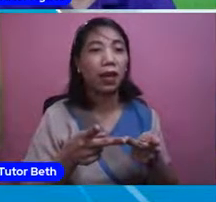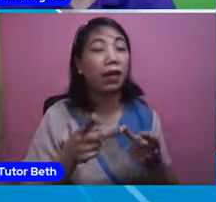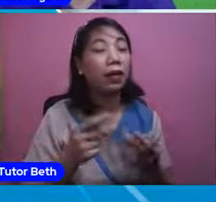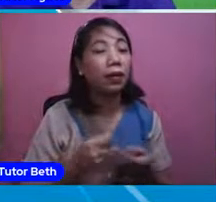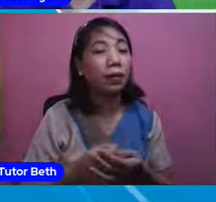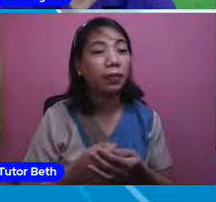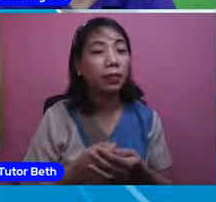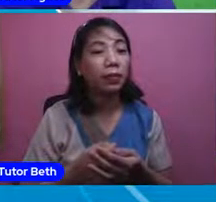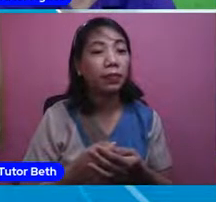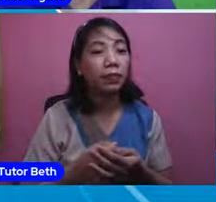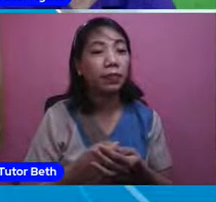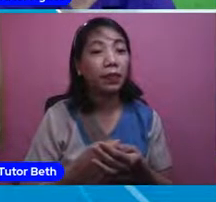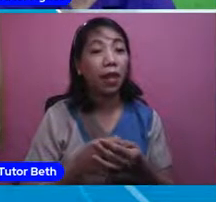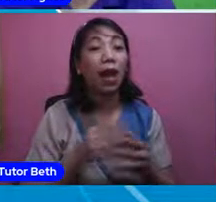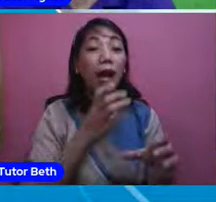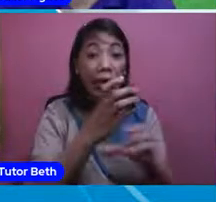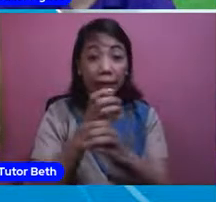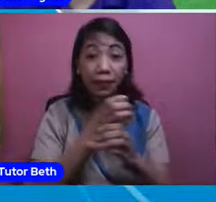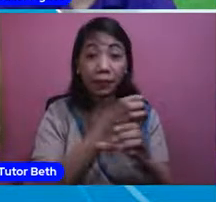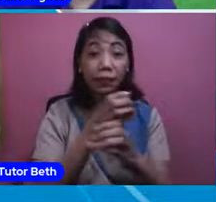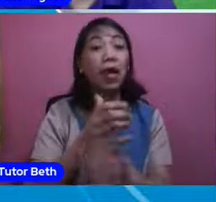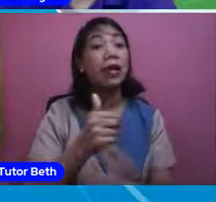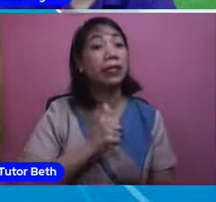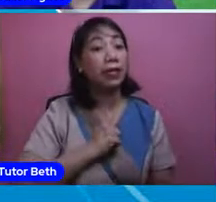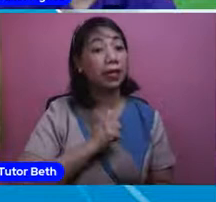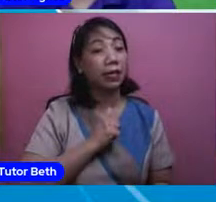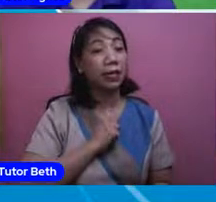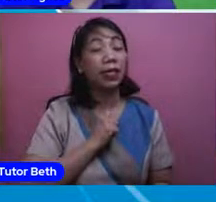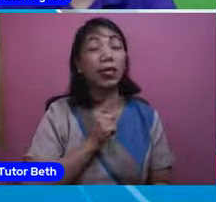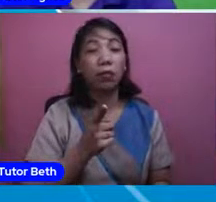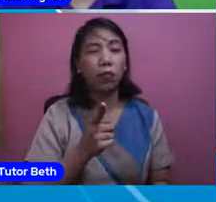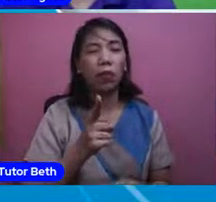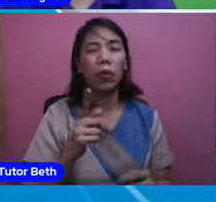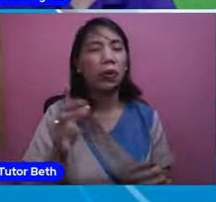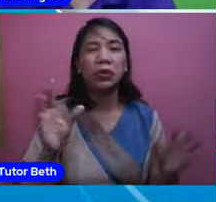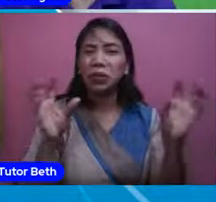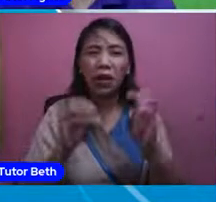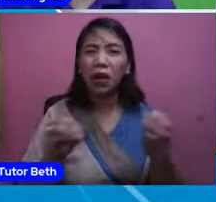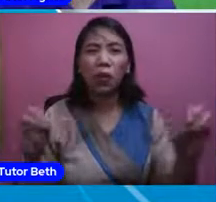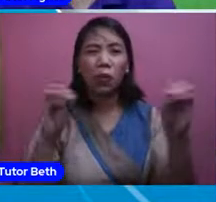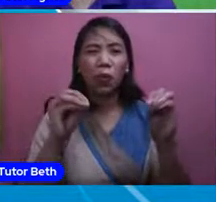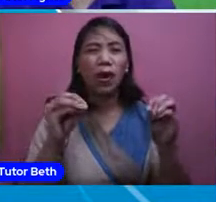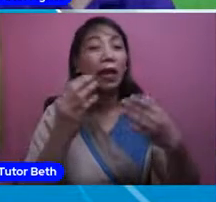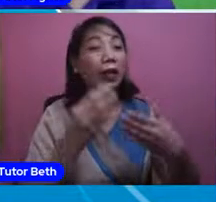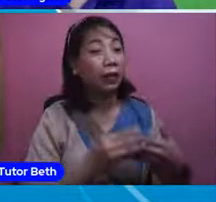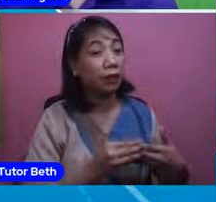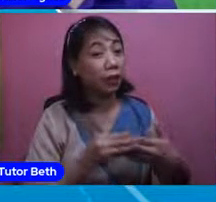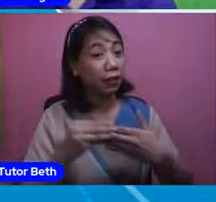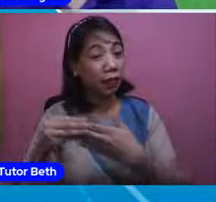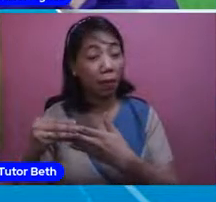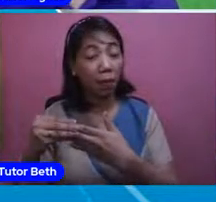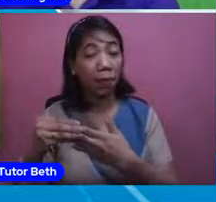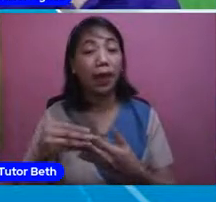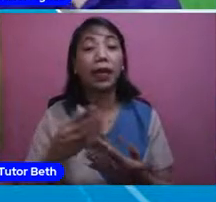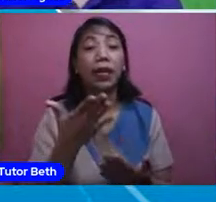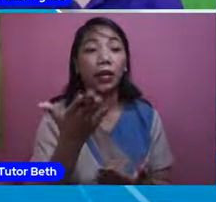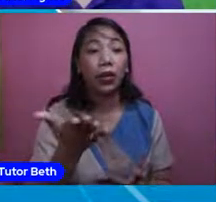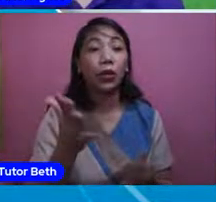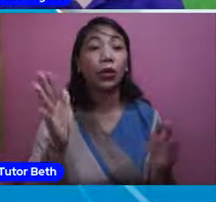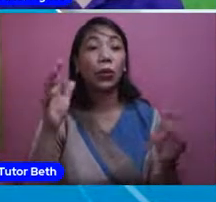Naaasikaso mo na ang sarili mo na wala ng kailangang patnubay ng iyong magulang.